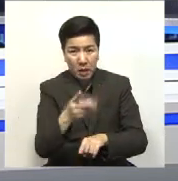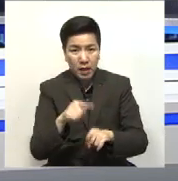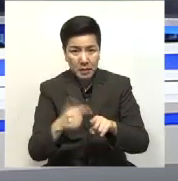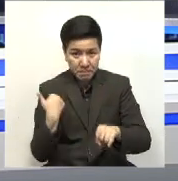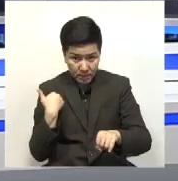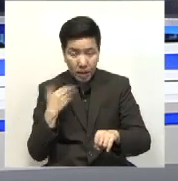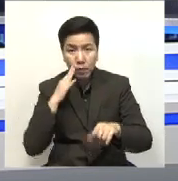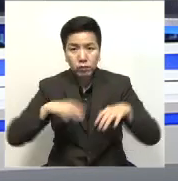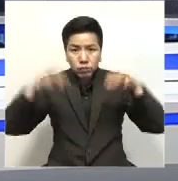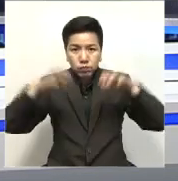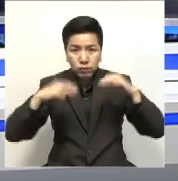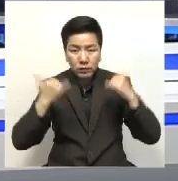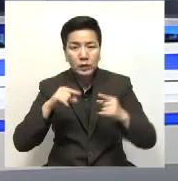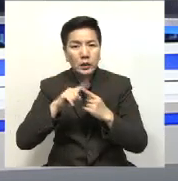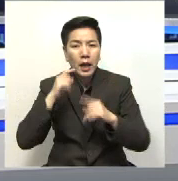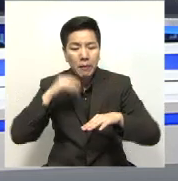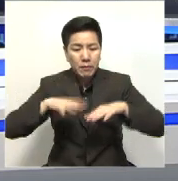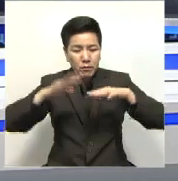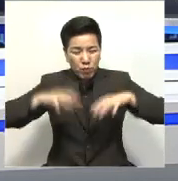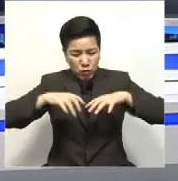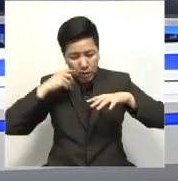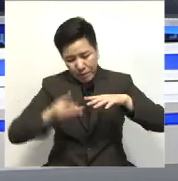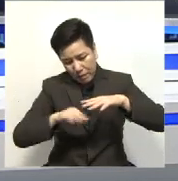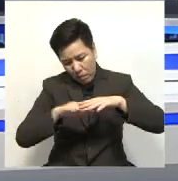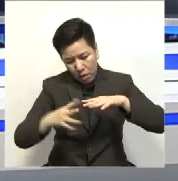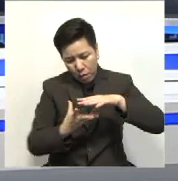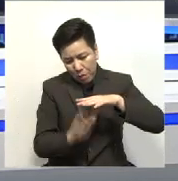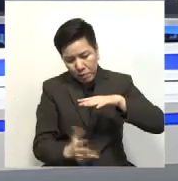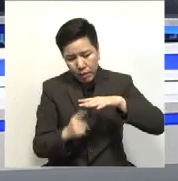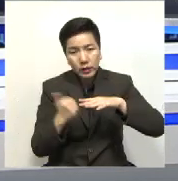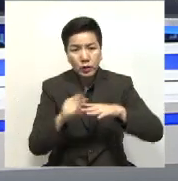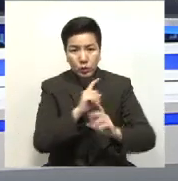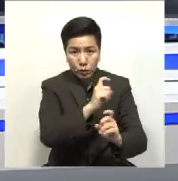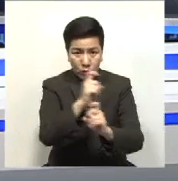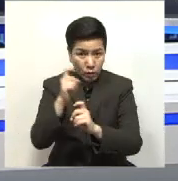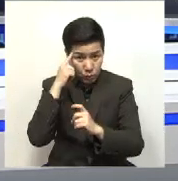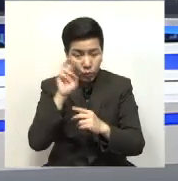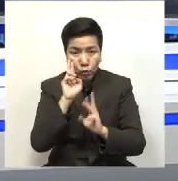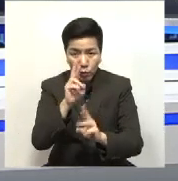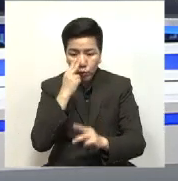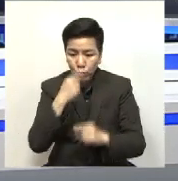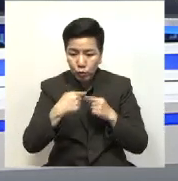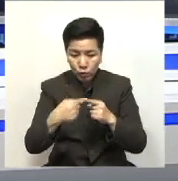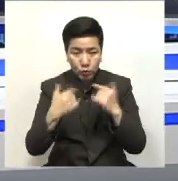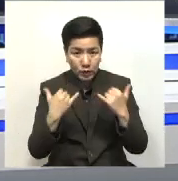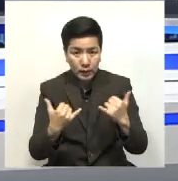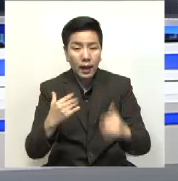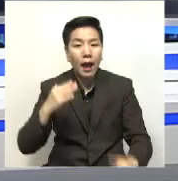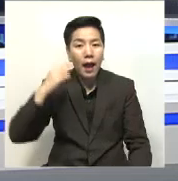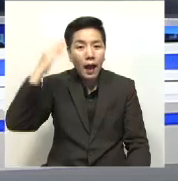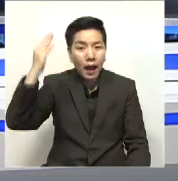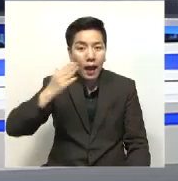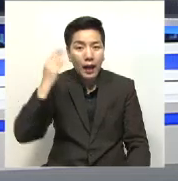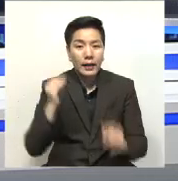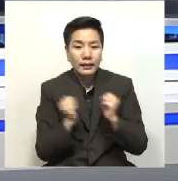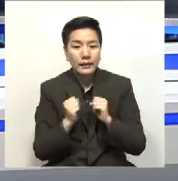ดับหนึ่งแล้วถ้าฝนตกในช่วงนี้อาจจะไปเพิ่มปริมาณความเสี่ยงมากยิ่งขึ้นคนในพื้นที่ยังต้อง องติดตามสถานการณ์อย่างใกล้ชิดส่วนอากาศหน